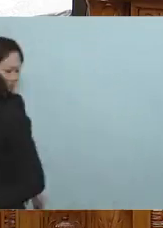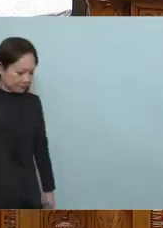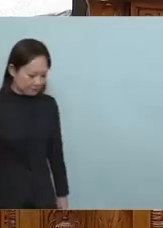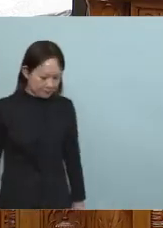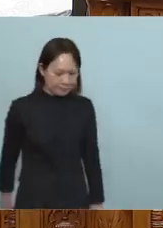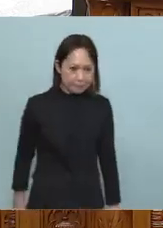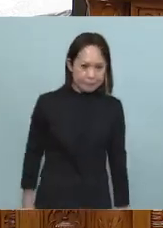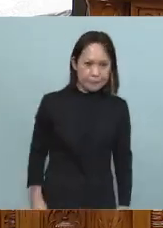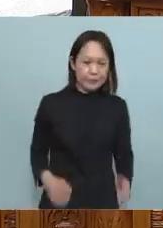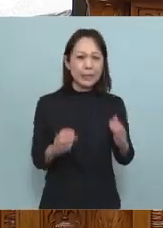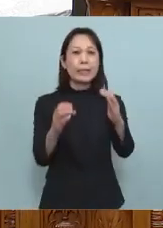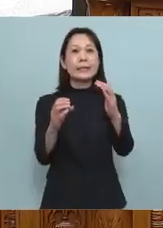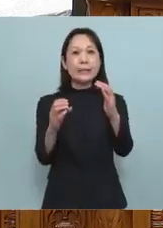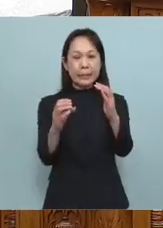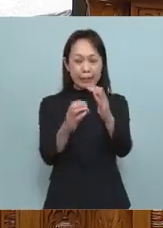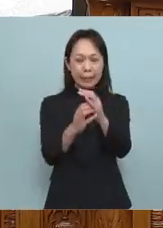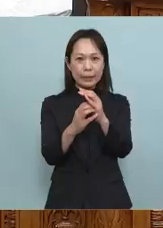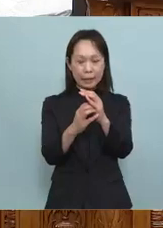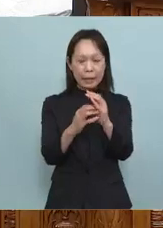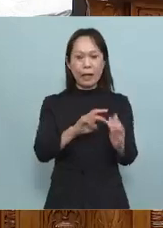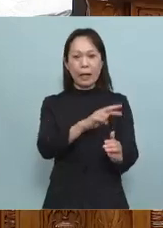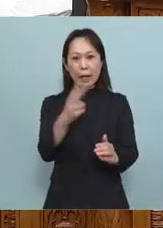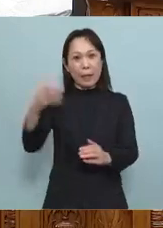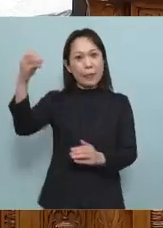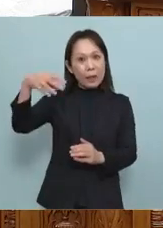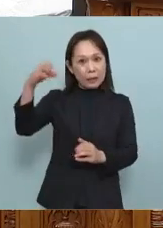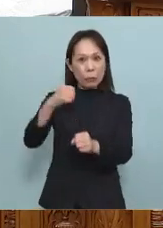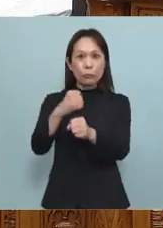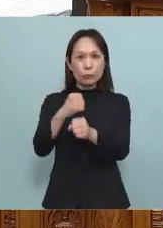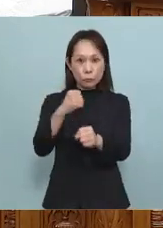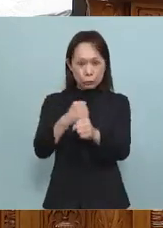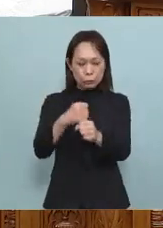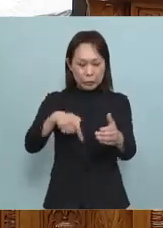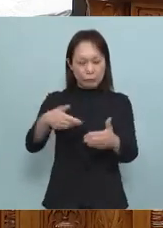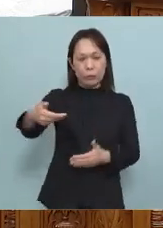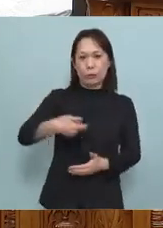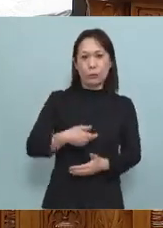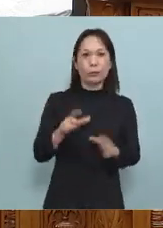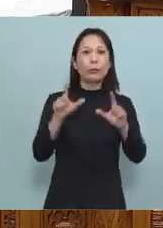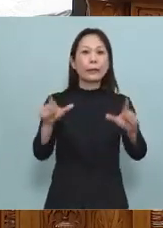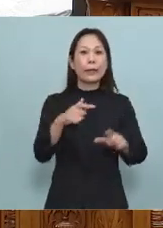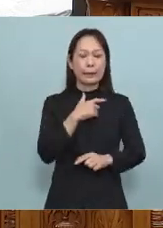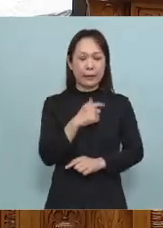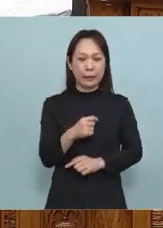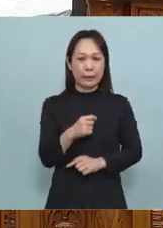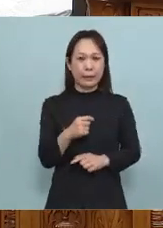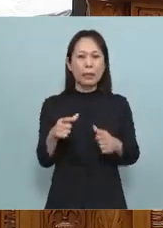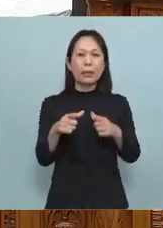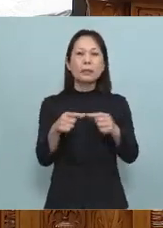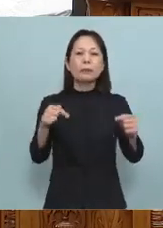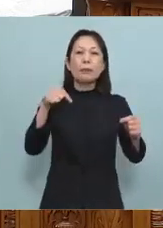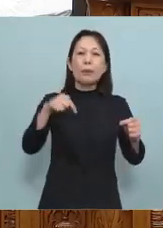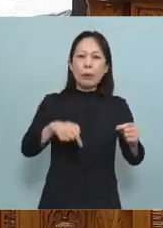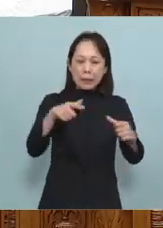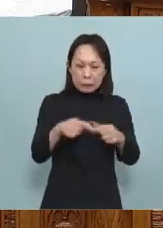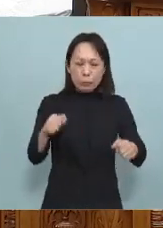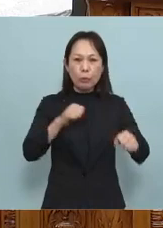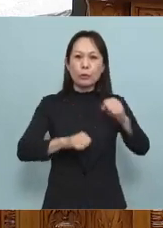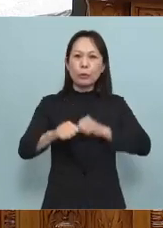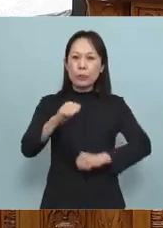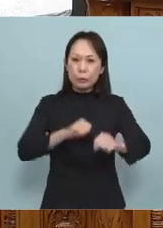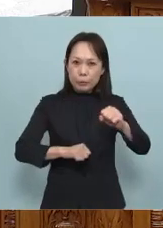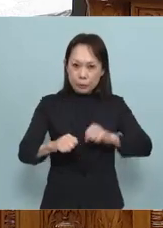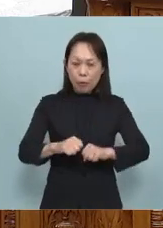発電の廃止宣言についてお尋ねがありました。日本は日本の取り組みを進